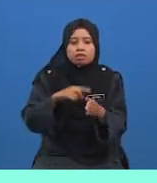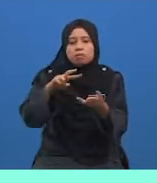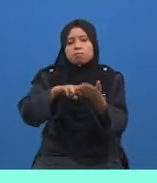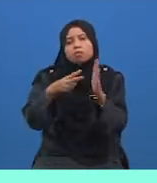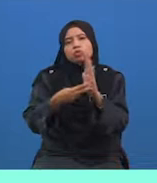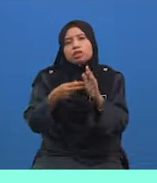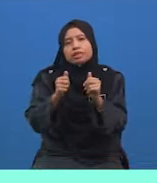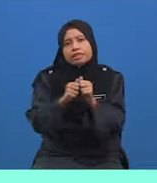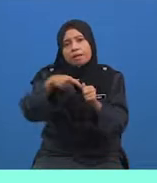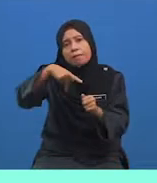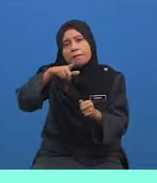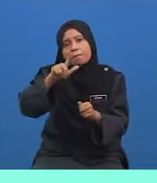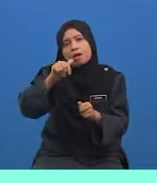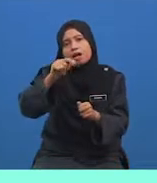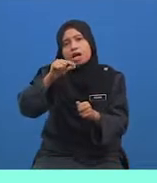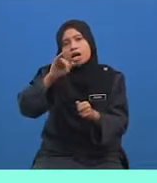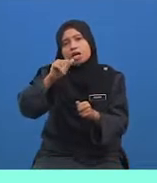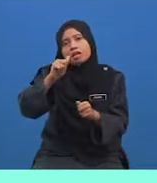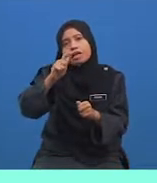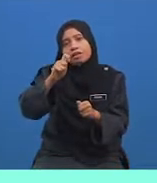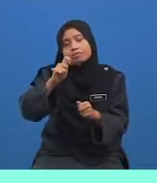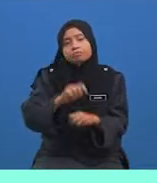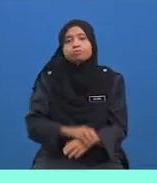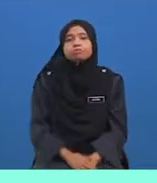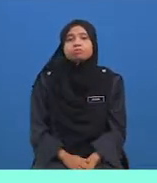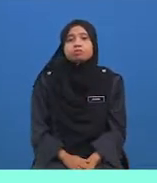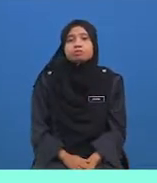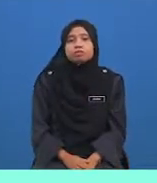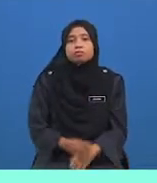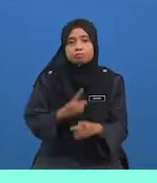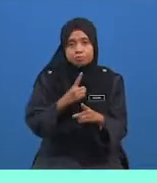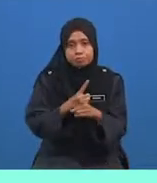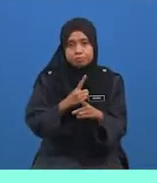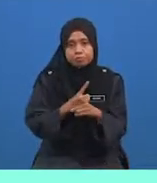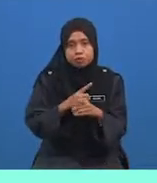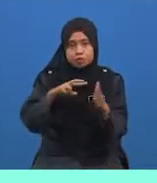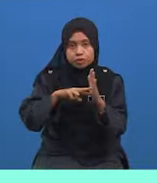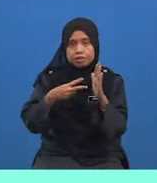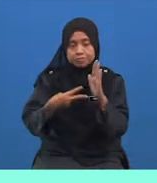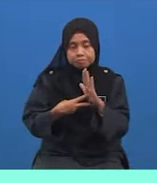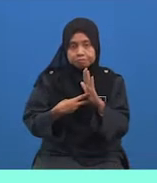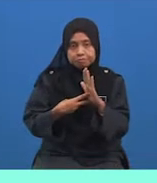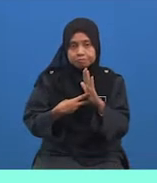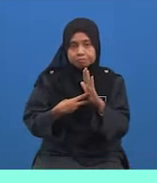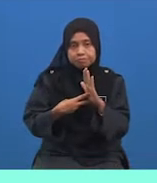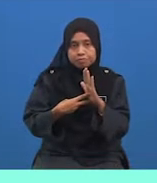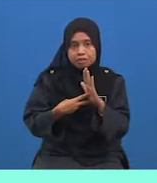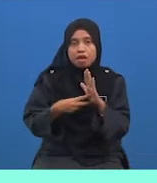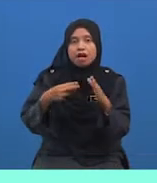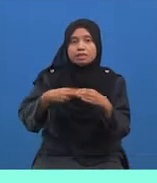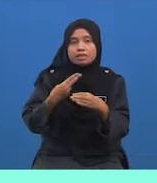dengan plagiat ini ya? Betul murid-murid, plagiat ini merupakan